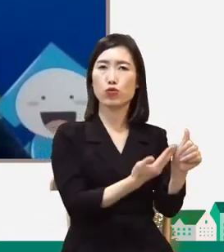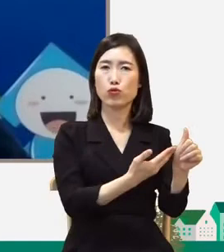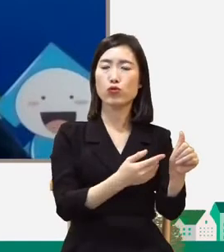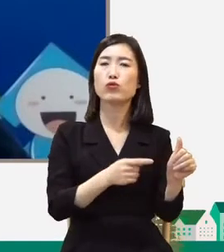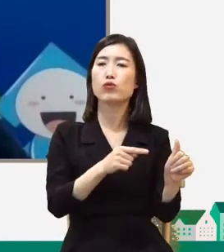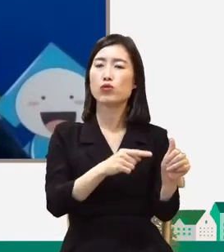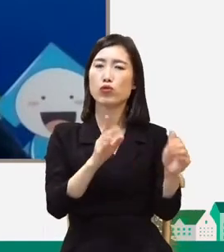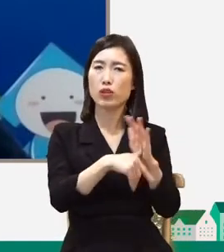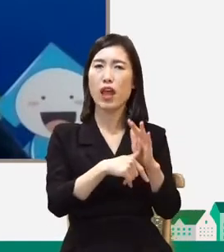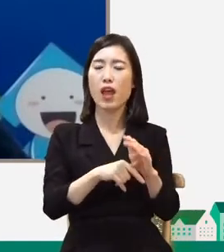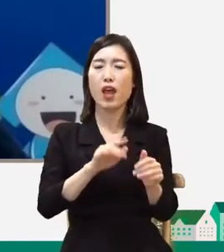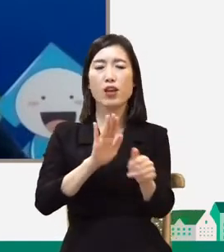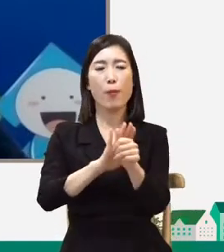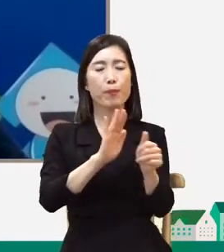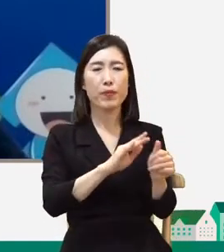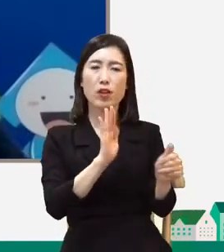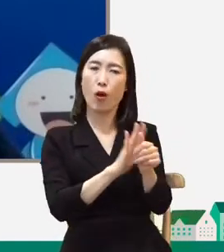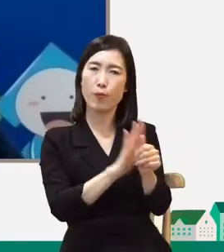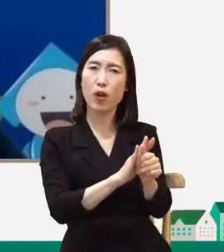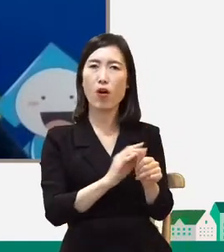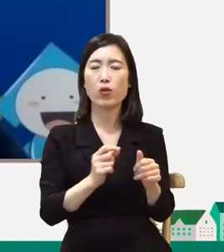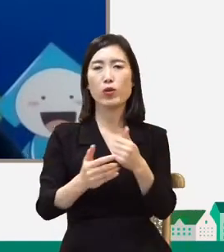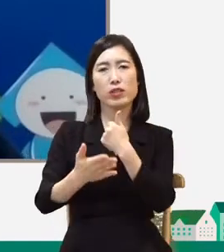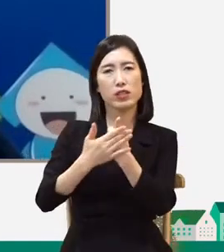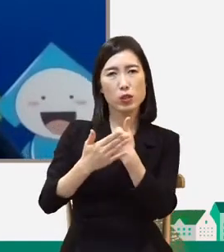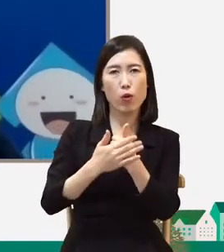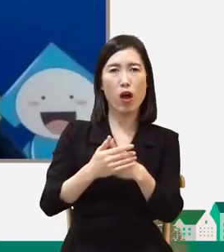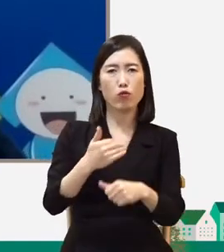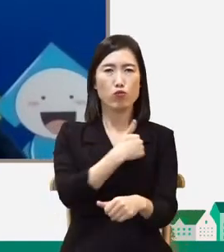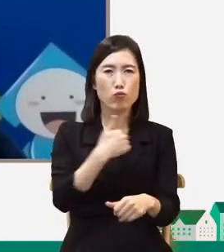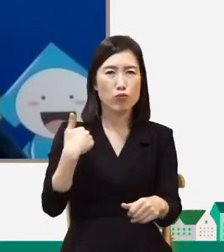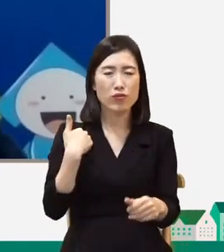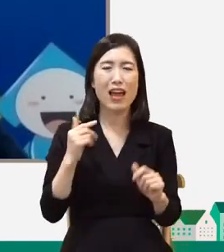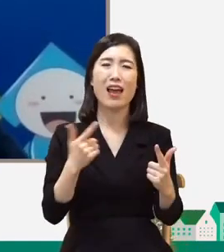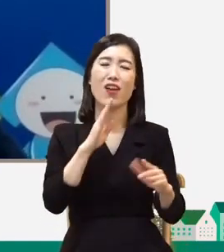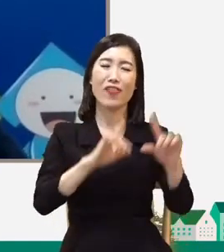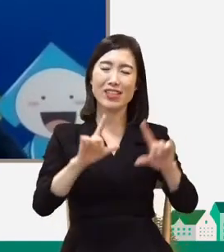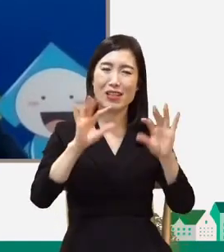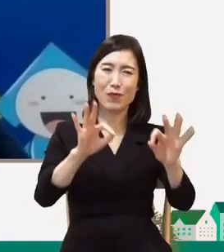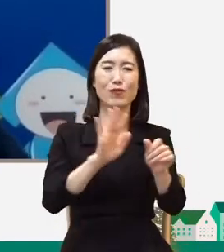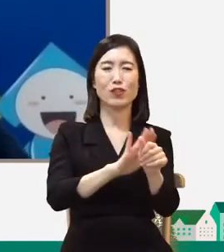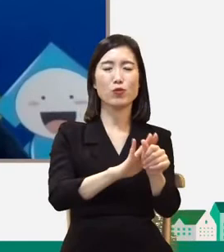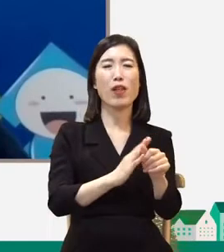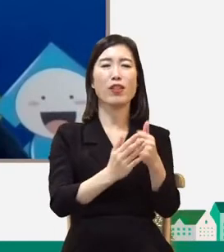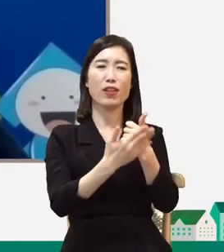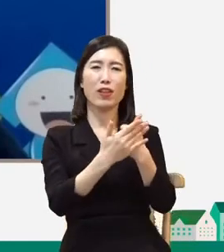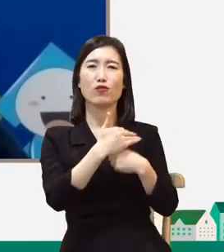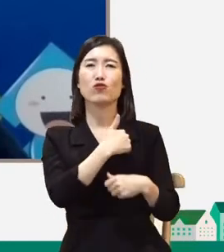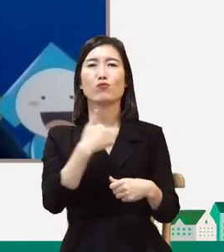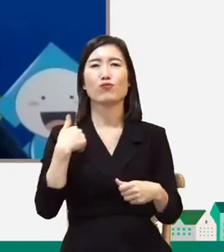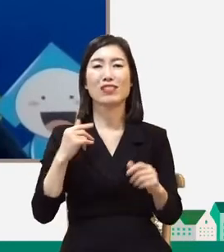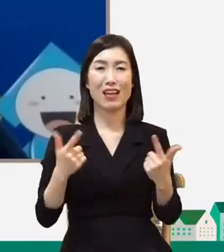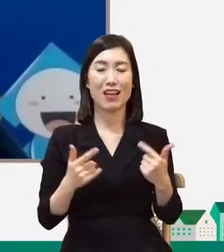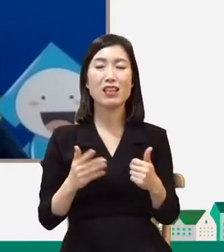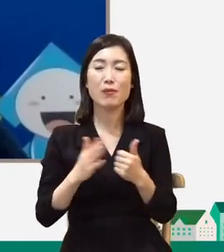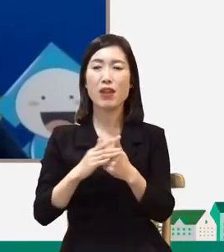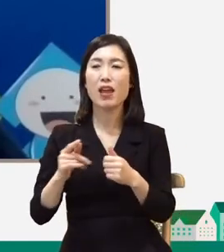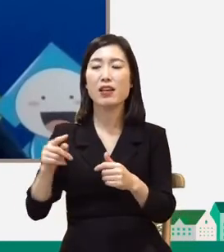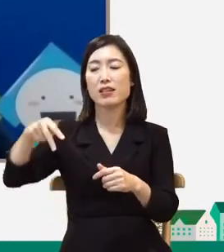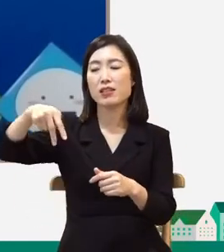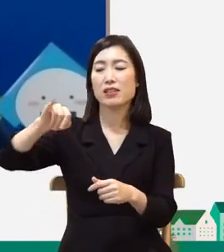협력과 지원 이런 것들이 제대로 구축되지 않는 게 현실입니다. 그래서 지원주택으로 나가서 사시는